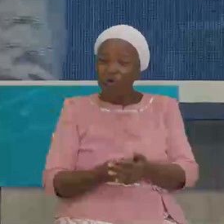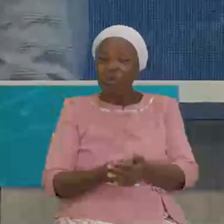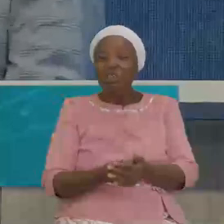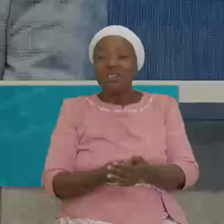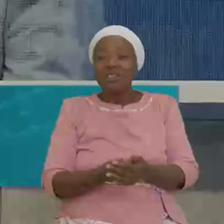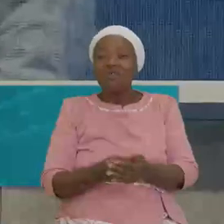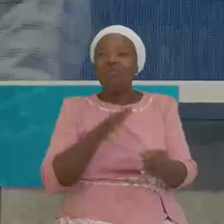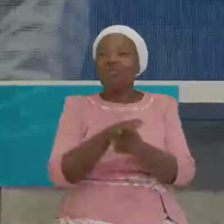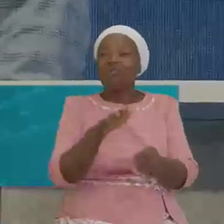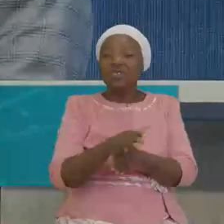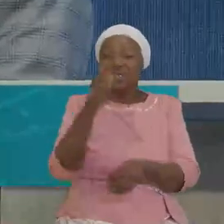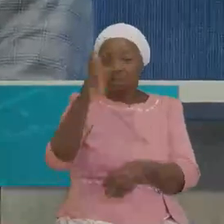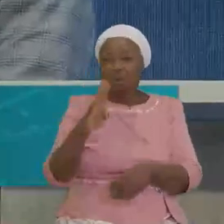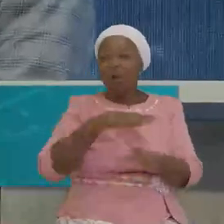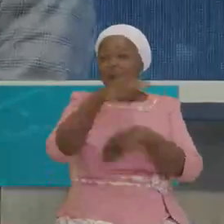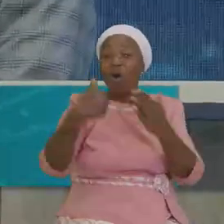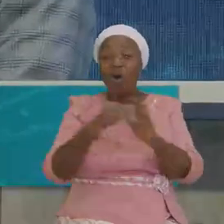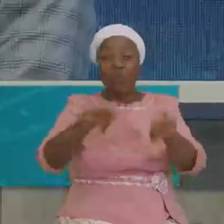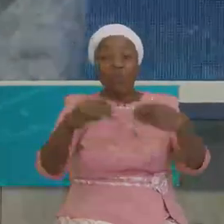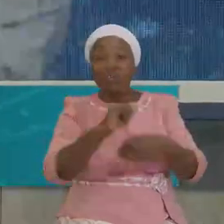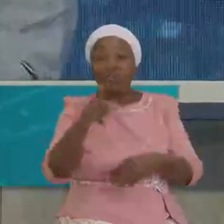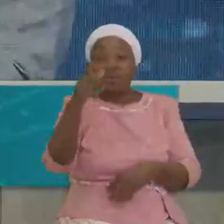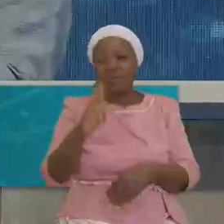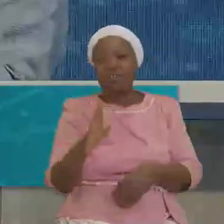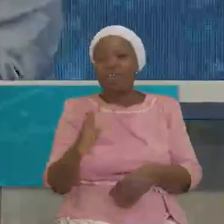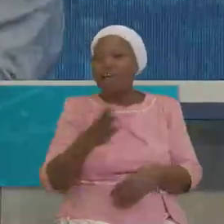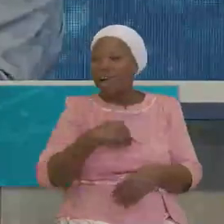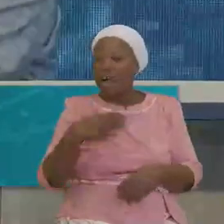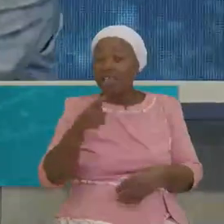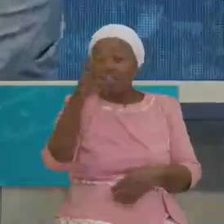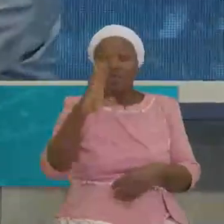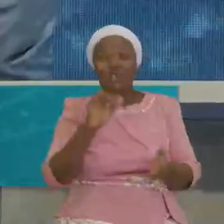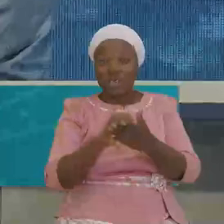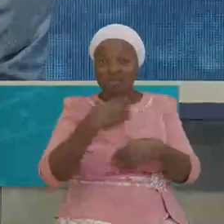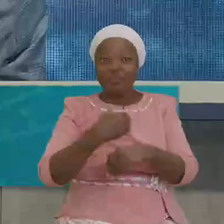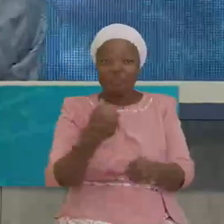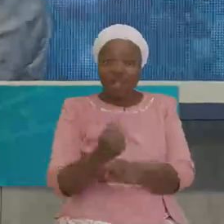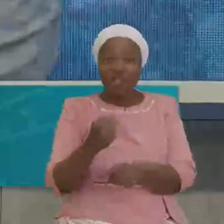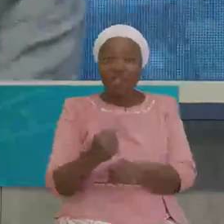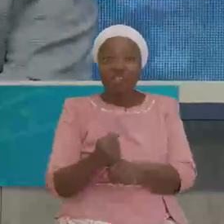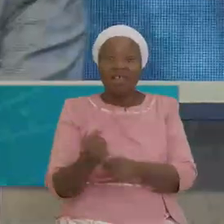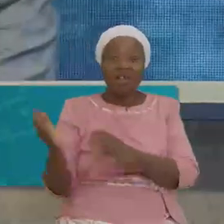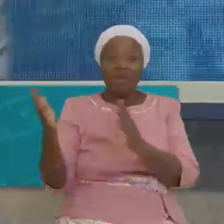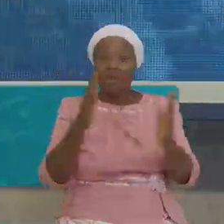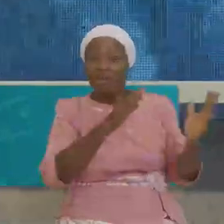Dieu est le tout suffisant Dieu. Il est le Dieu qui pourvoit tout.